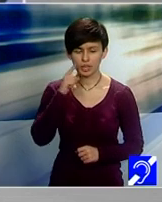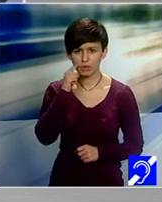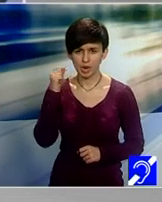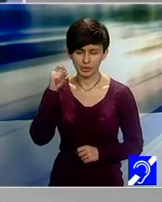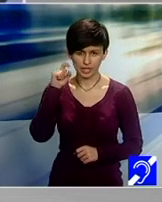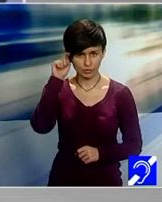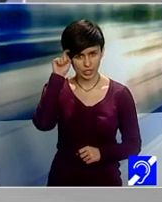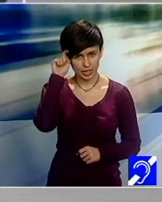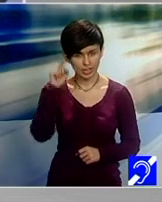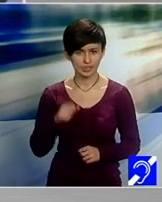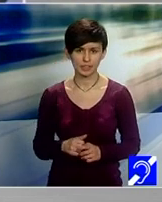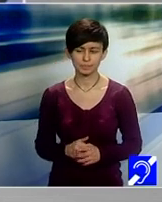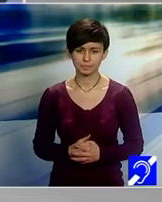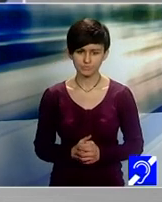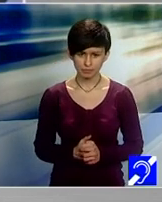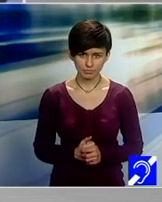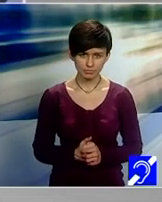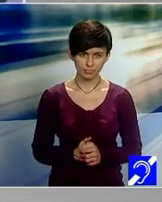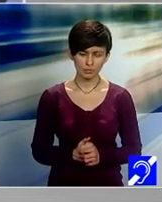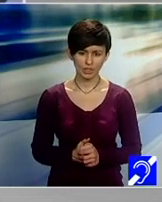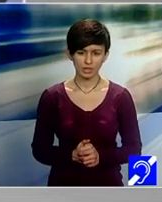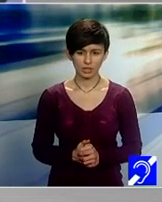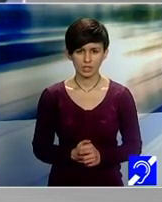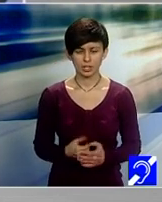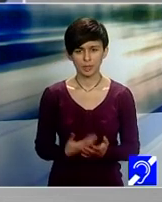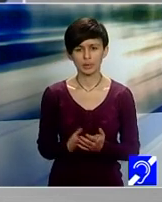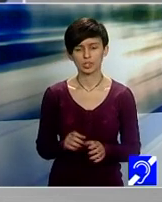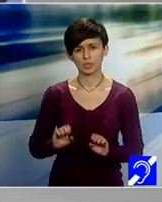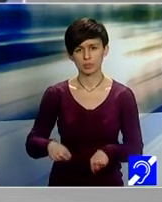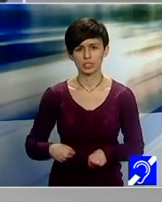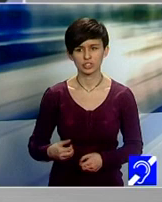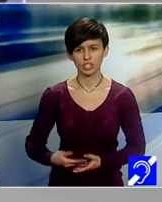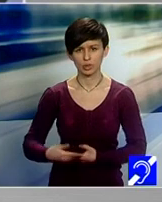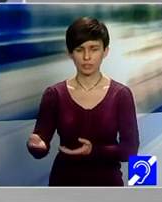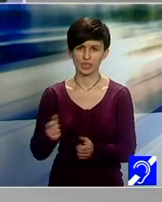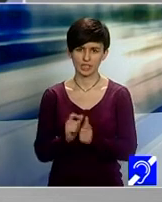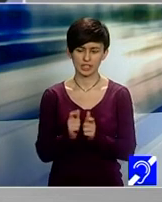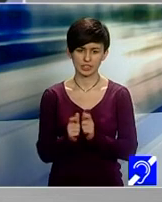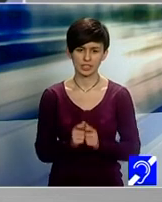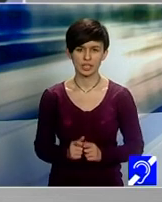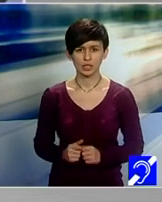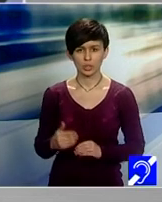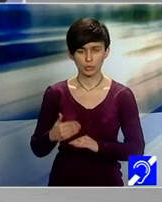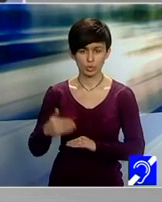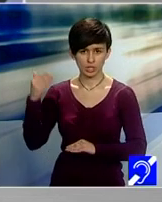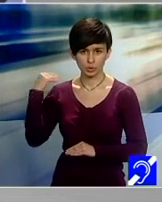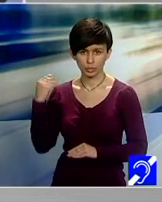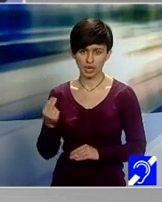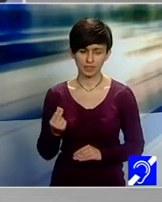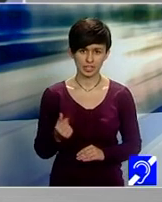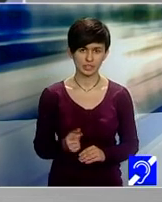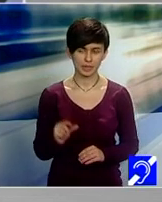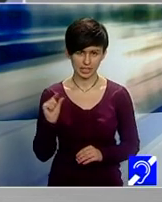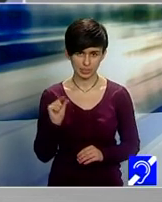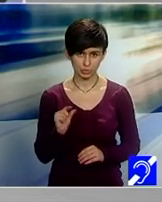că băncile acordă credite cu un avans mai redus tocmai din această perspectivă. Statul vine și garantează cu